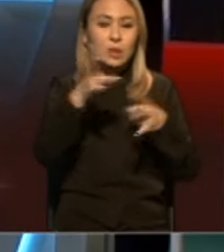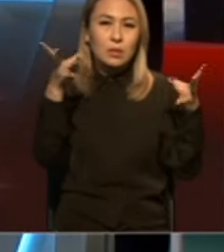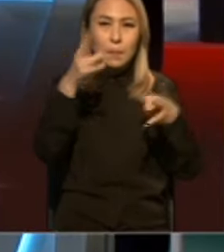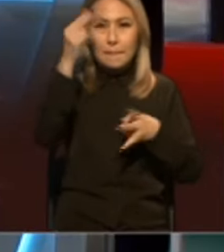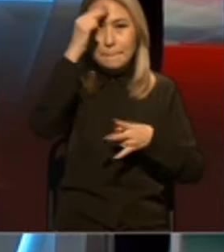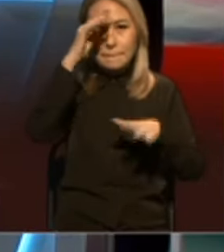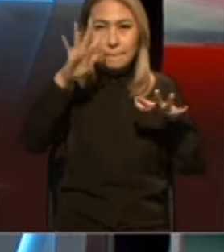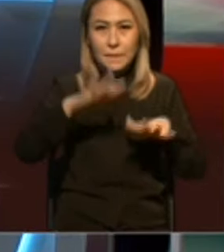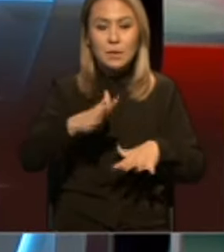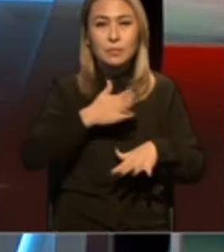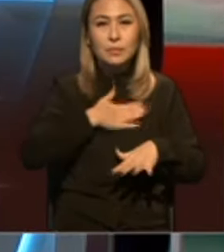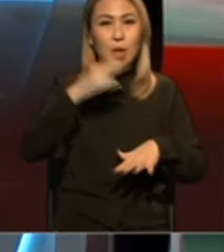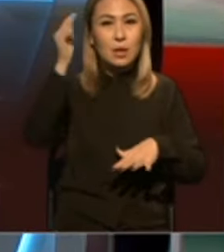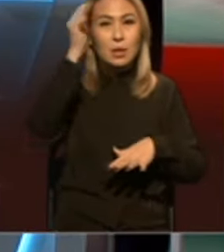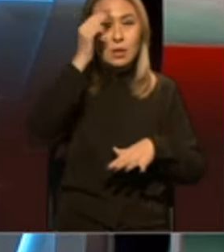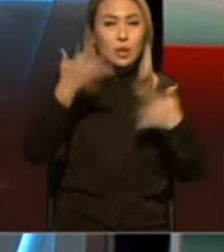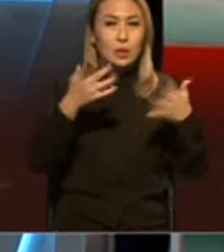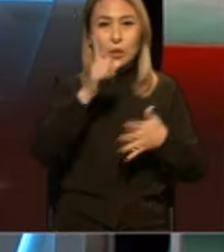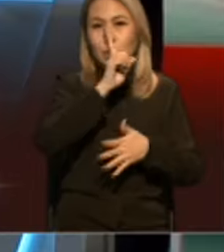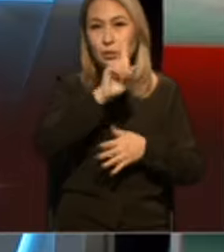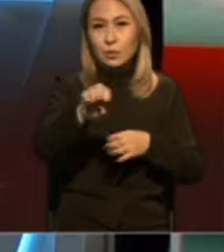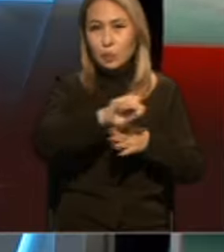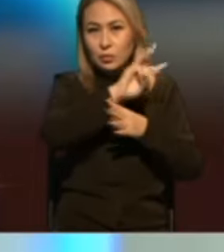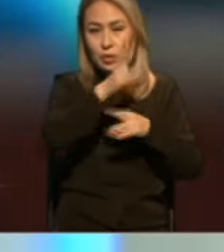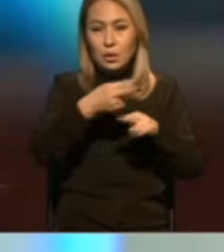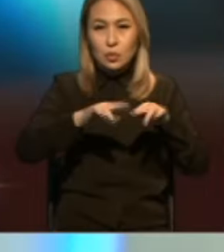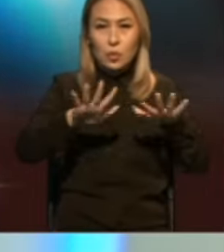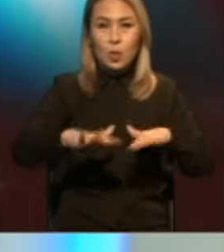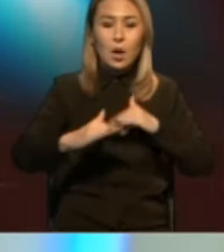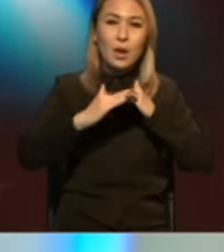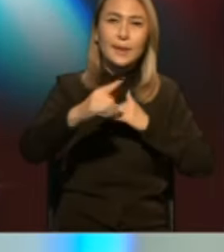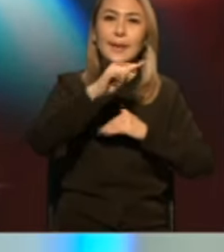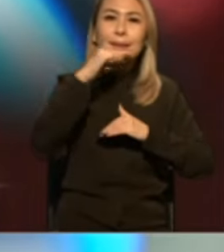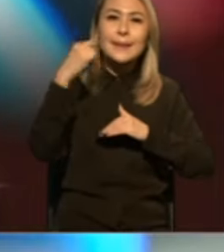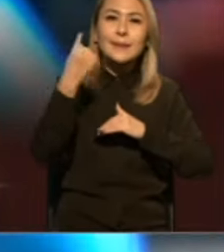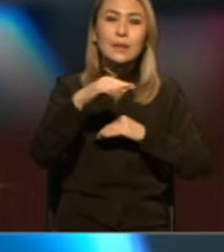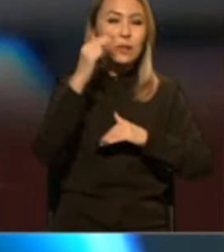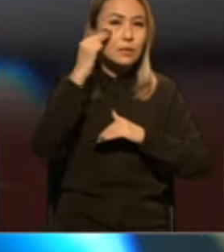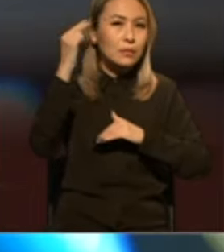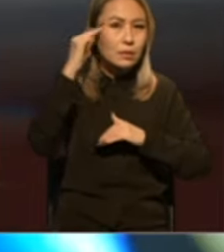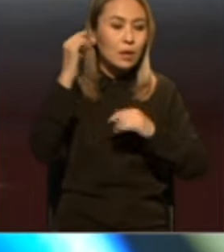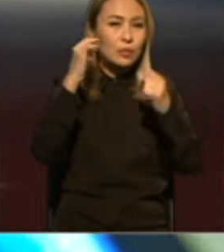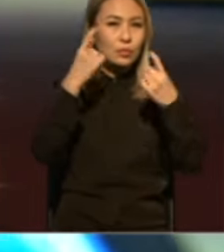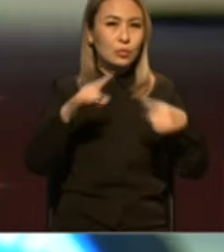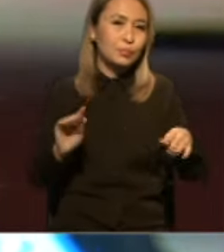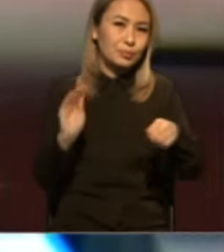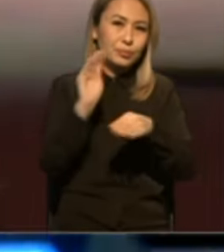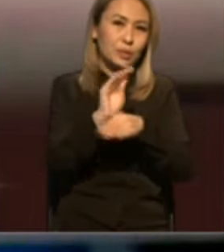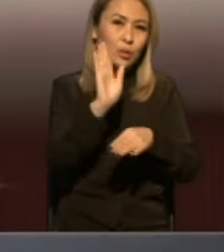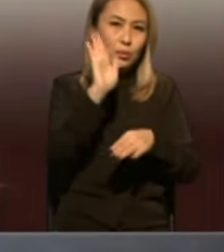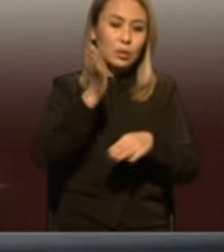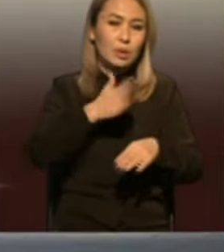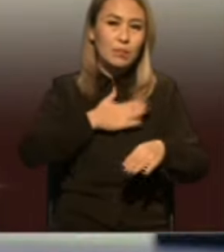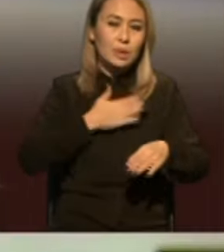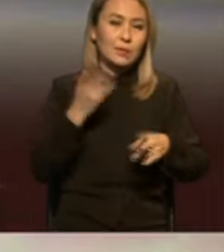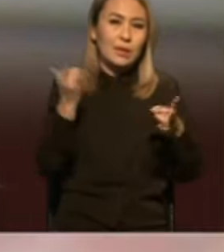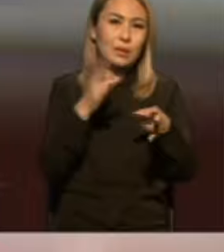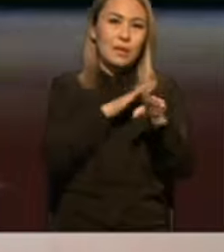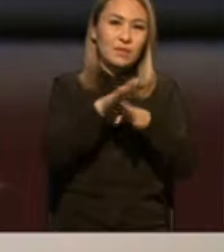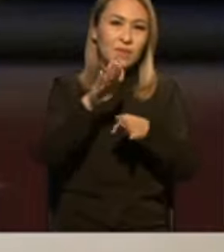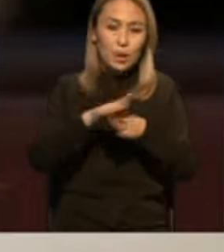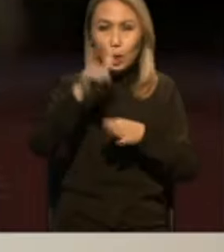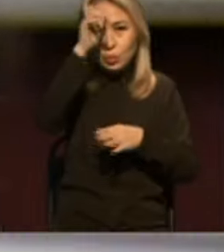жағынан. Өйткені біз білім жағынан жағдай жасамасақ, ол алаңды Ресей, Қытай және басқалар толтыратын болады. Біз өзіміз толтыруымыз керек.